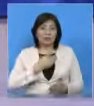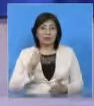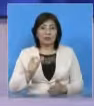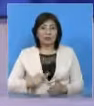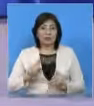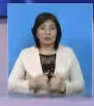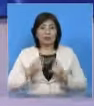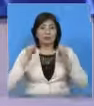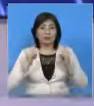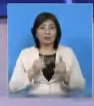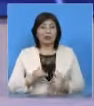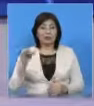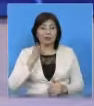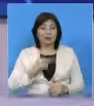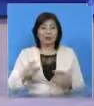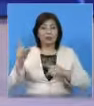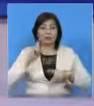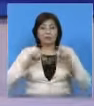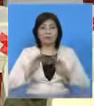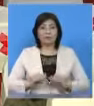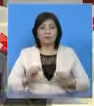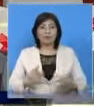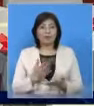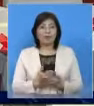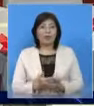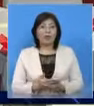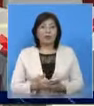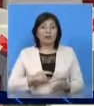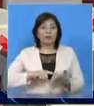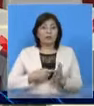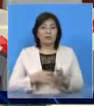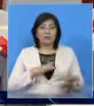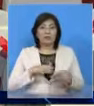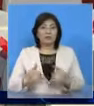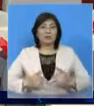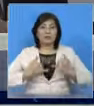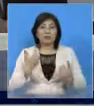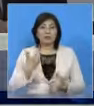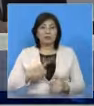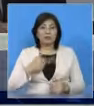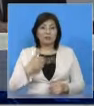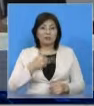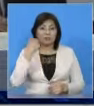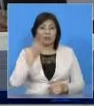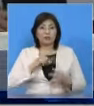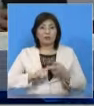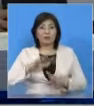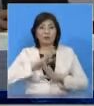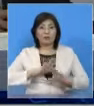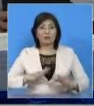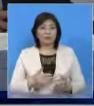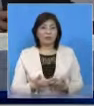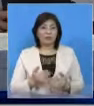больше и больше интересуется творчеством цель масштабном мероприятии посвящена 20-летию независимости популяризации